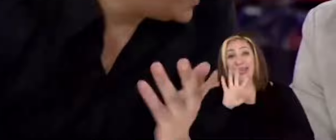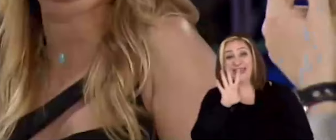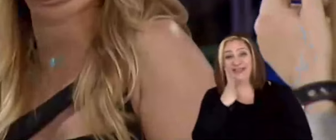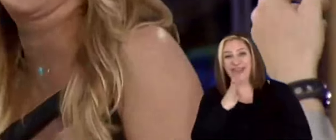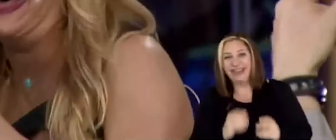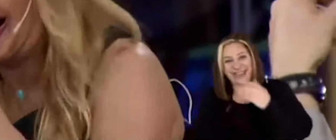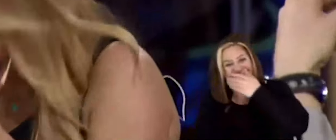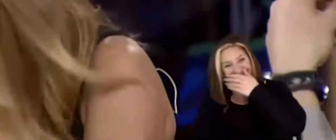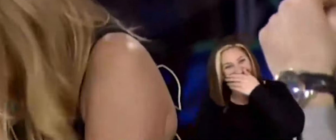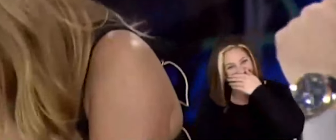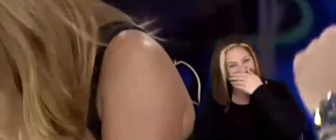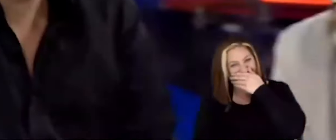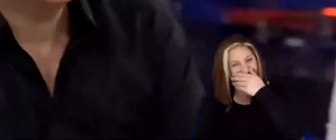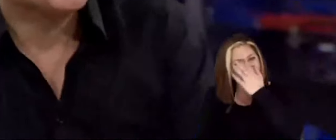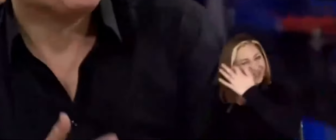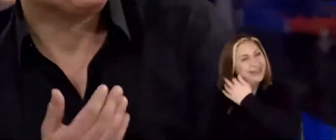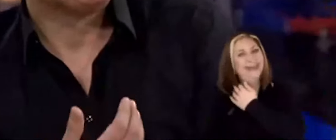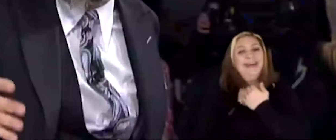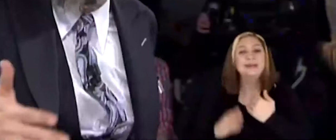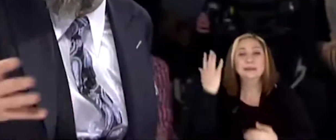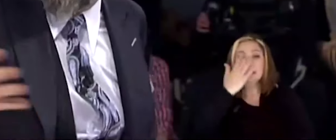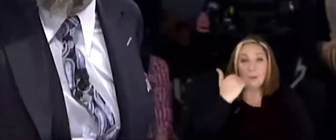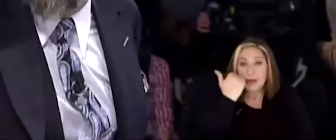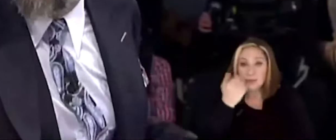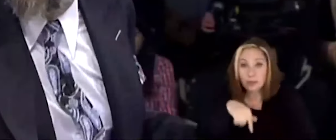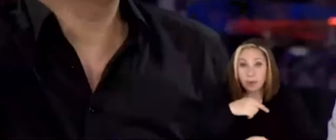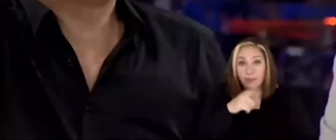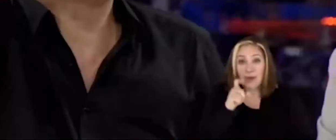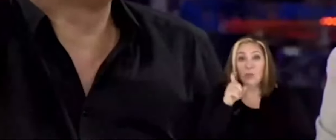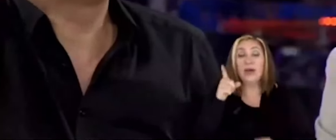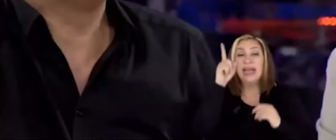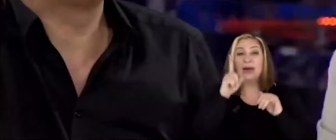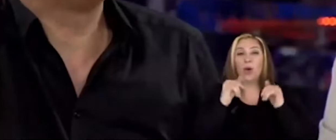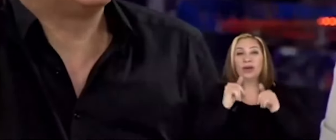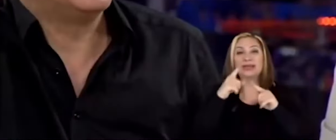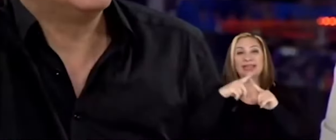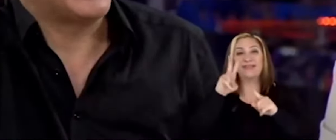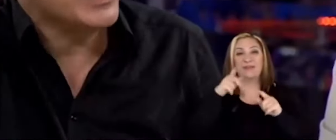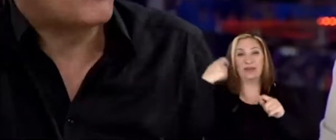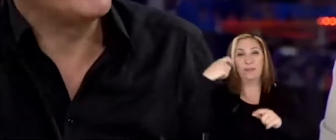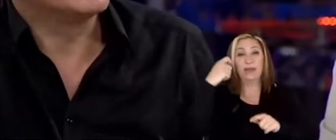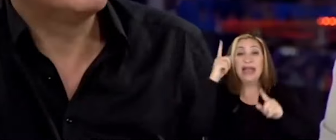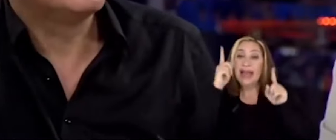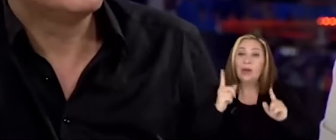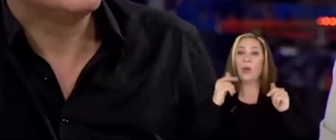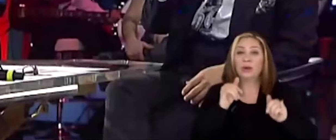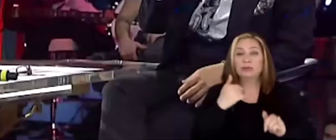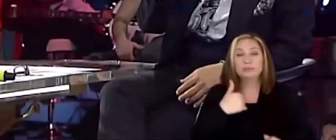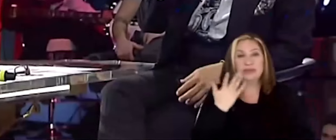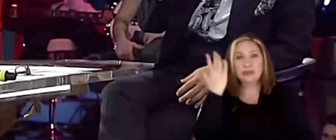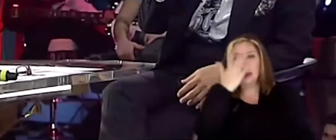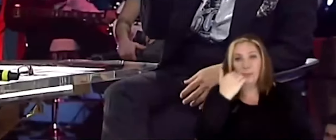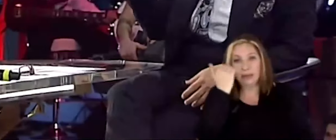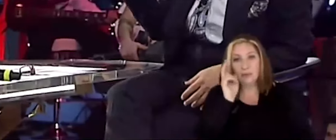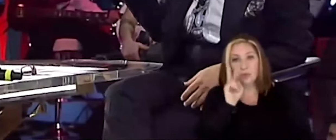çok... Hayır, yani siyah beyaz dönemden mi? Benim bu ilk oynadığım televizyon filmi. Ya ilk oynadığım. Biz niye siyah